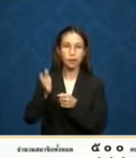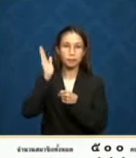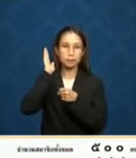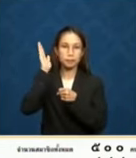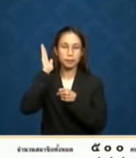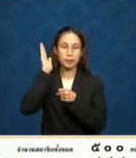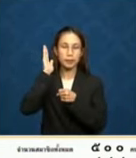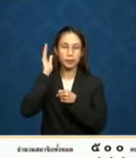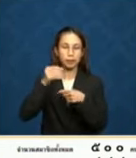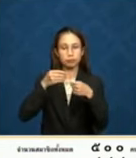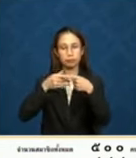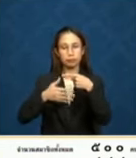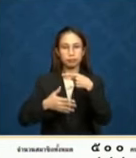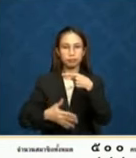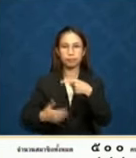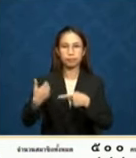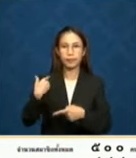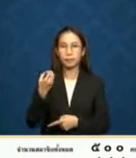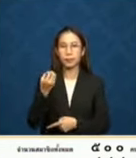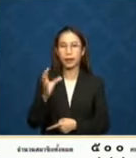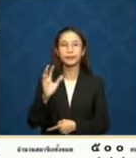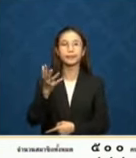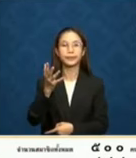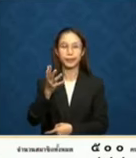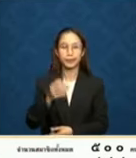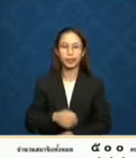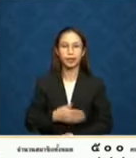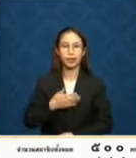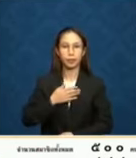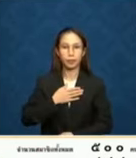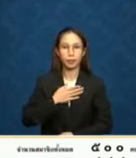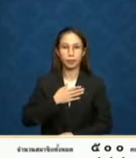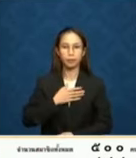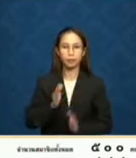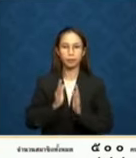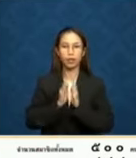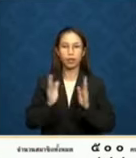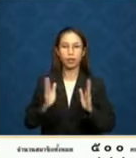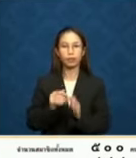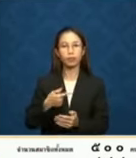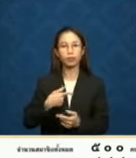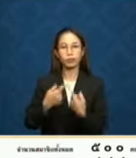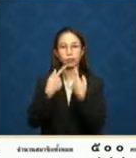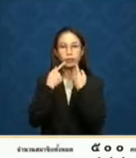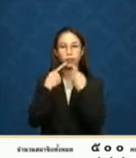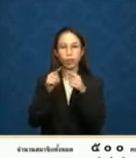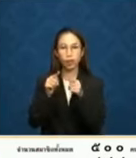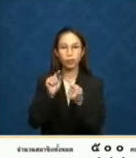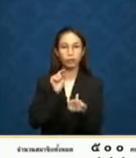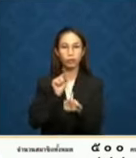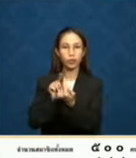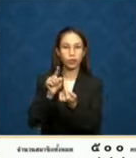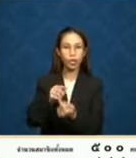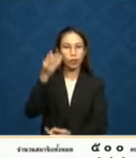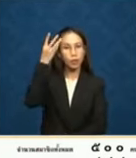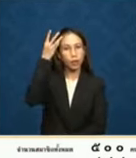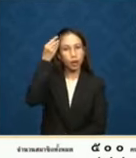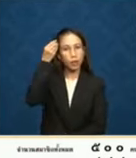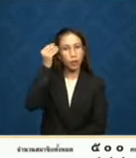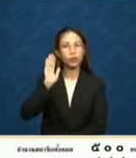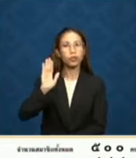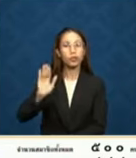อะไรที่มากบายส่นตัผมเองก็ต้องขอตอบขอสักถามที่เป็นความกังวลนะครับ